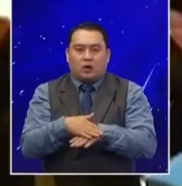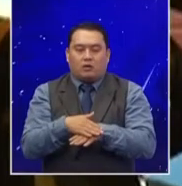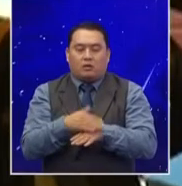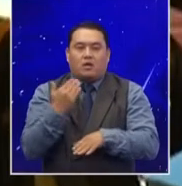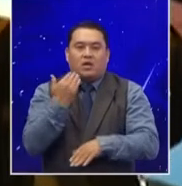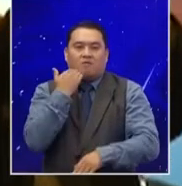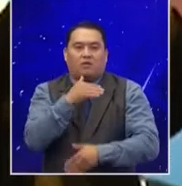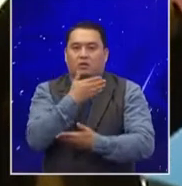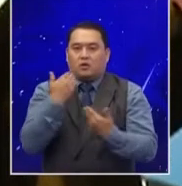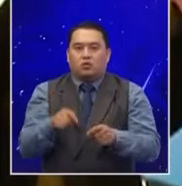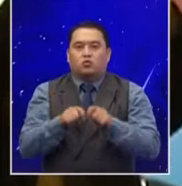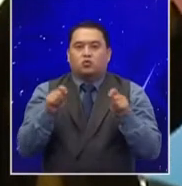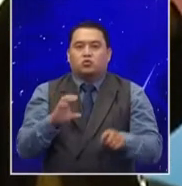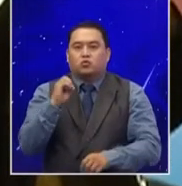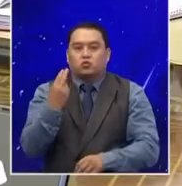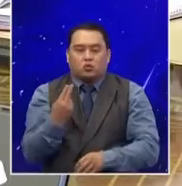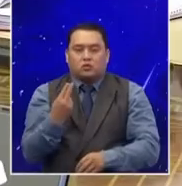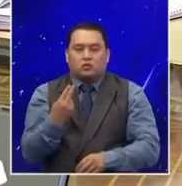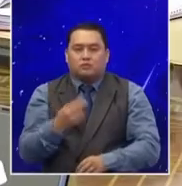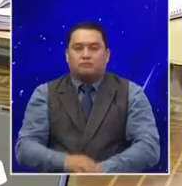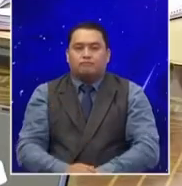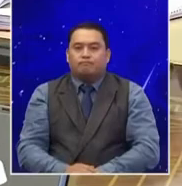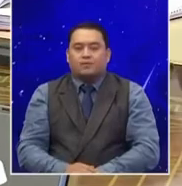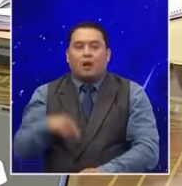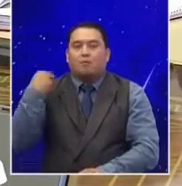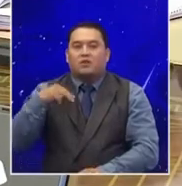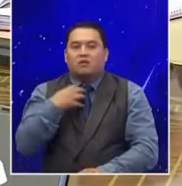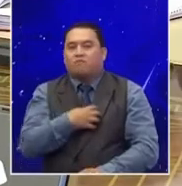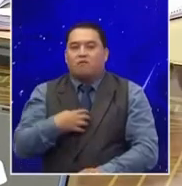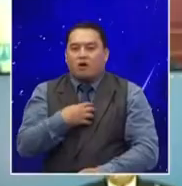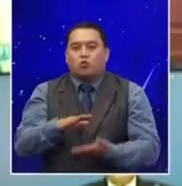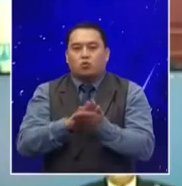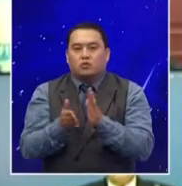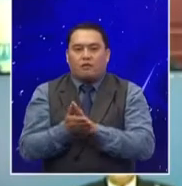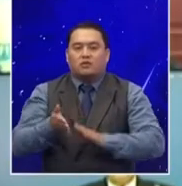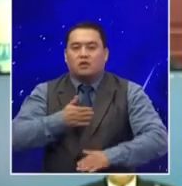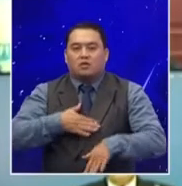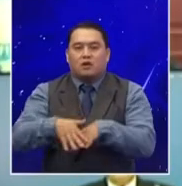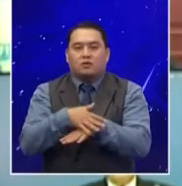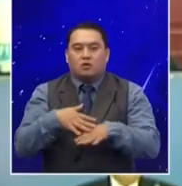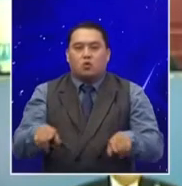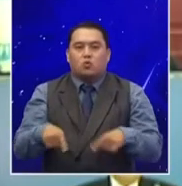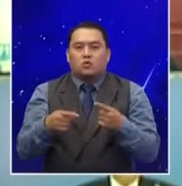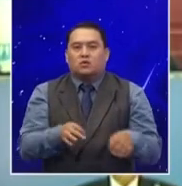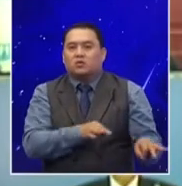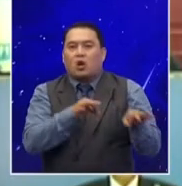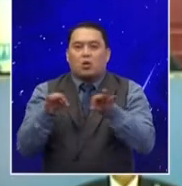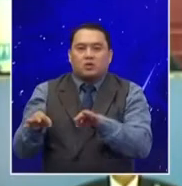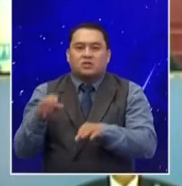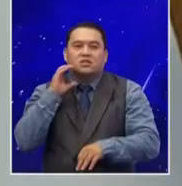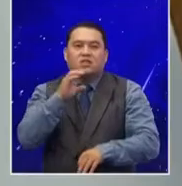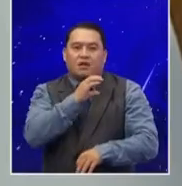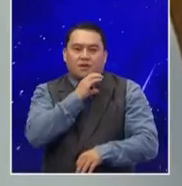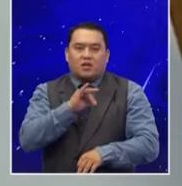оказывают эффекта на их социальное самочувствие. Президент отметил важность улучшения условий для наших сограждан, переселяющихся с юга на север